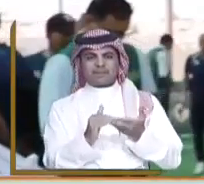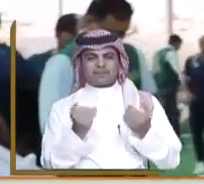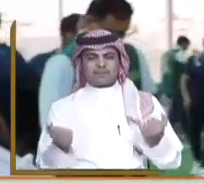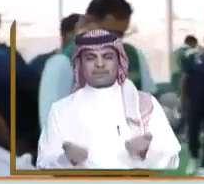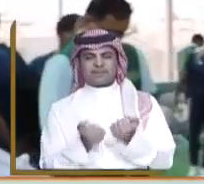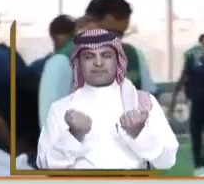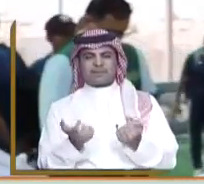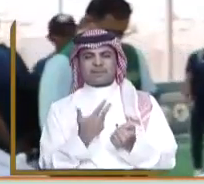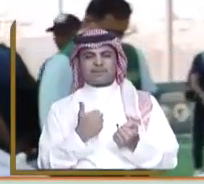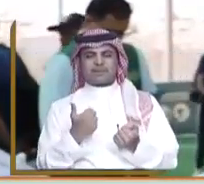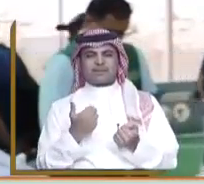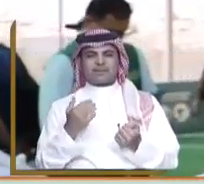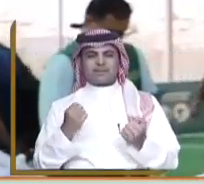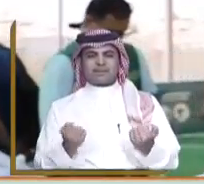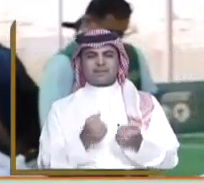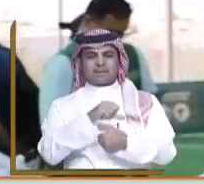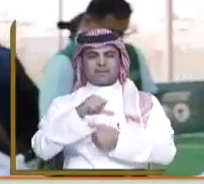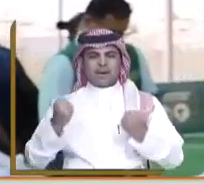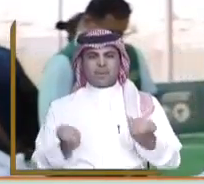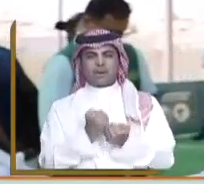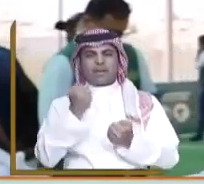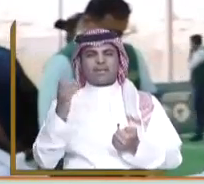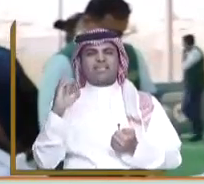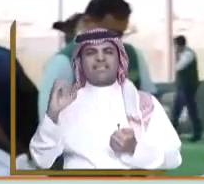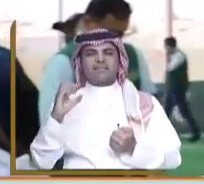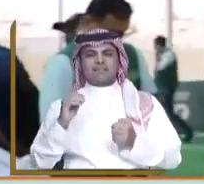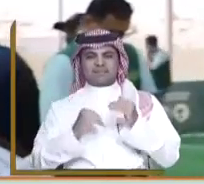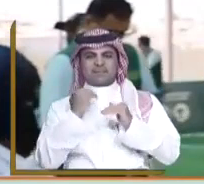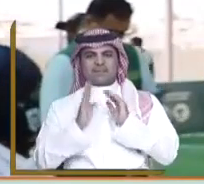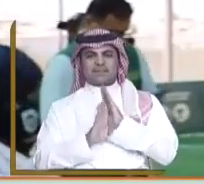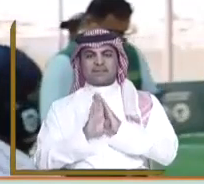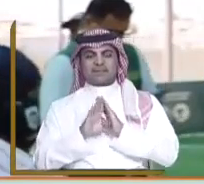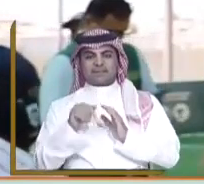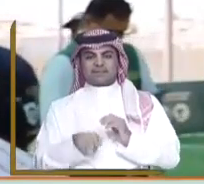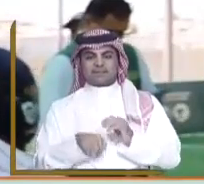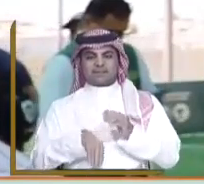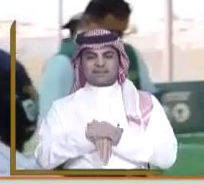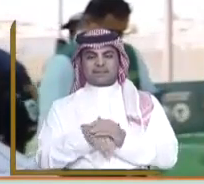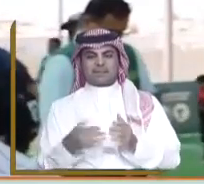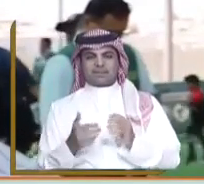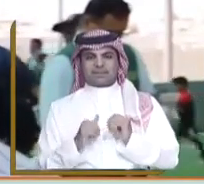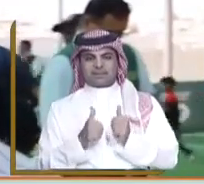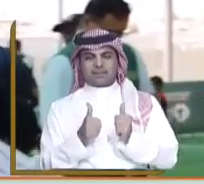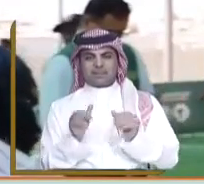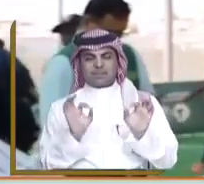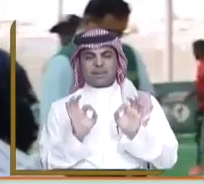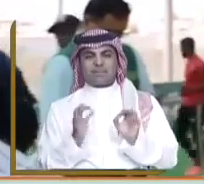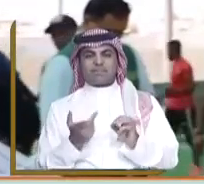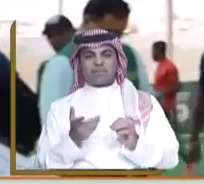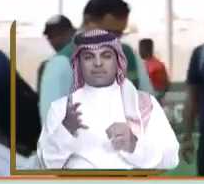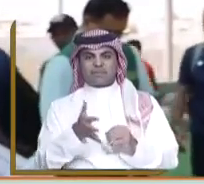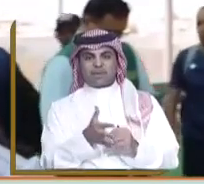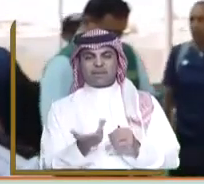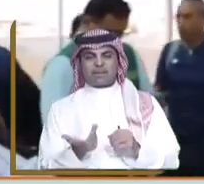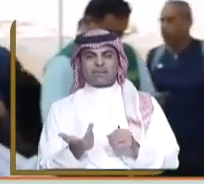الاول من دوره سي المتدربين عندنا احنا في الملعب بعدين تمكين المدربين واليوم للاطفال